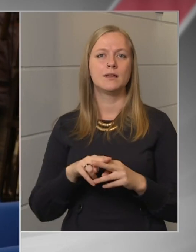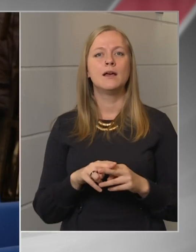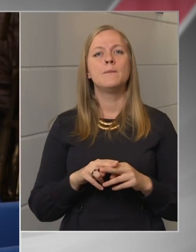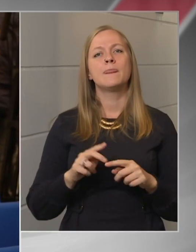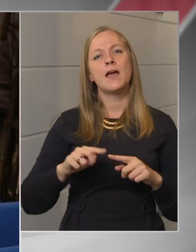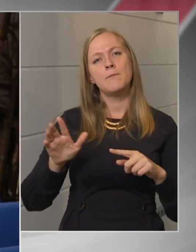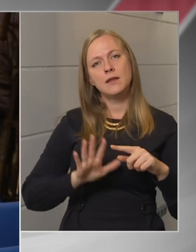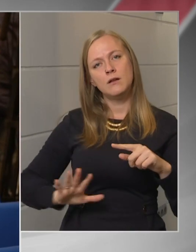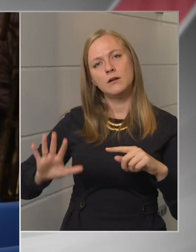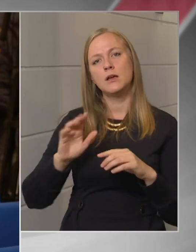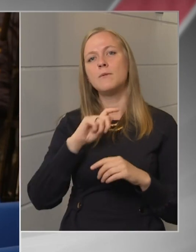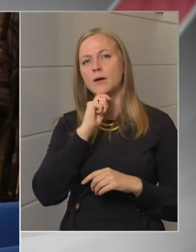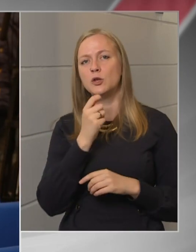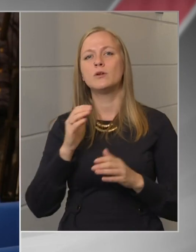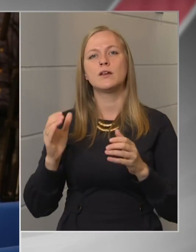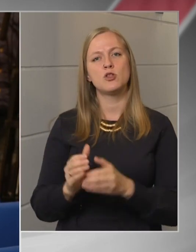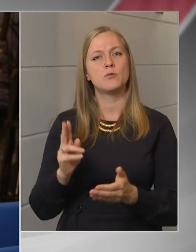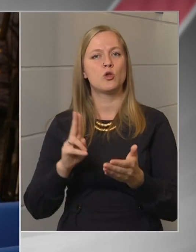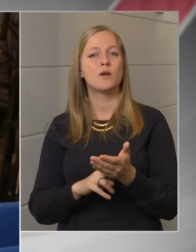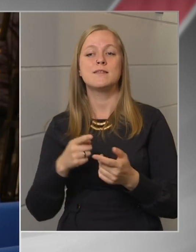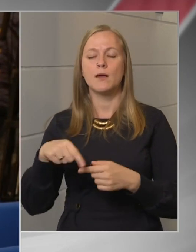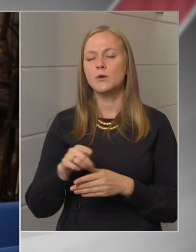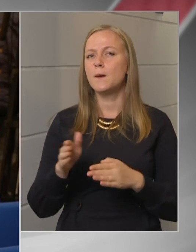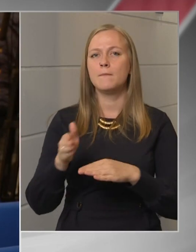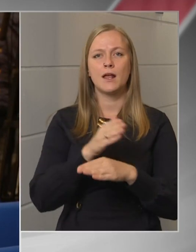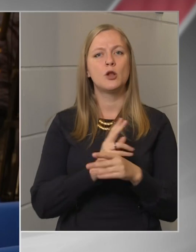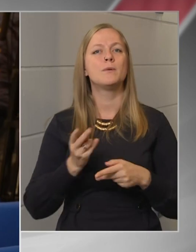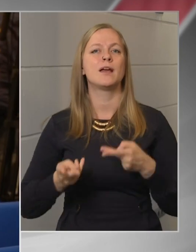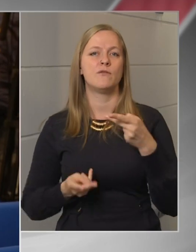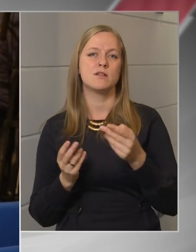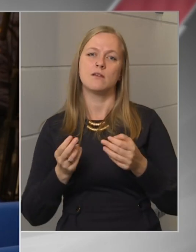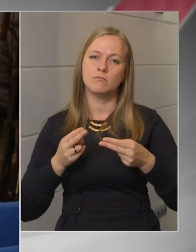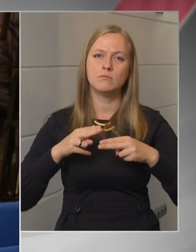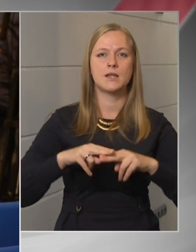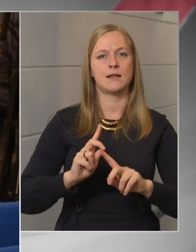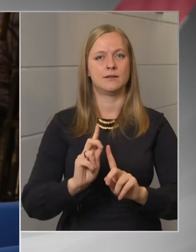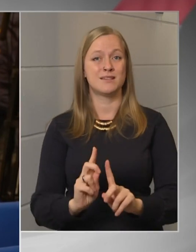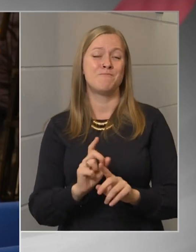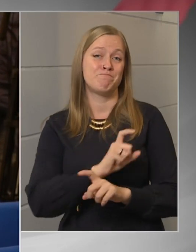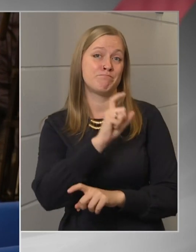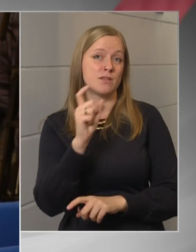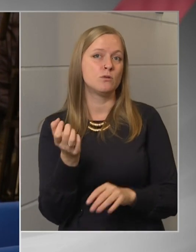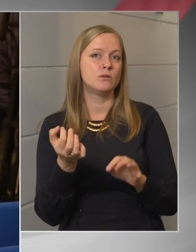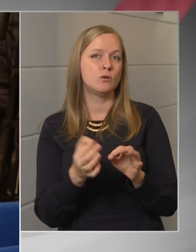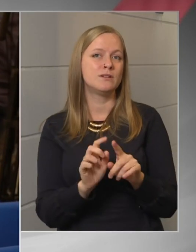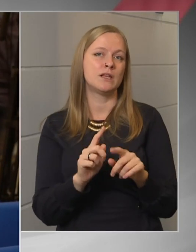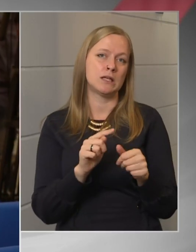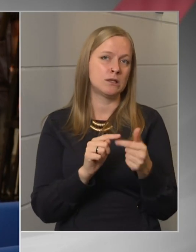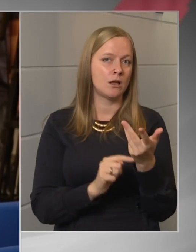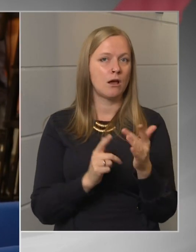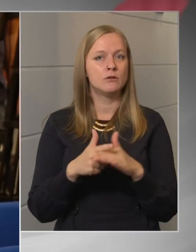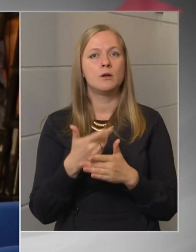magyarok kisebbségi jogait számukra mielőbb kedvezően rendezi. Hát azóta történt egy más.